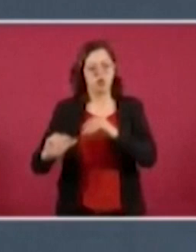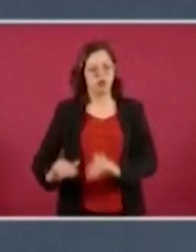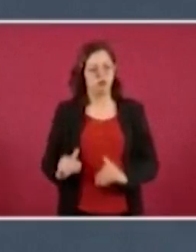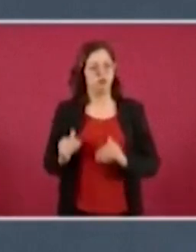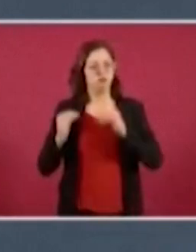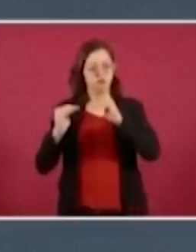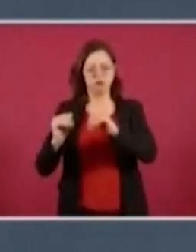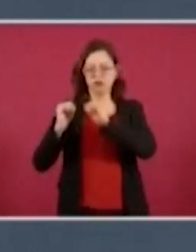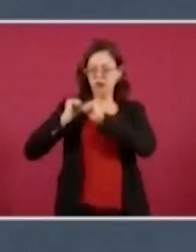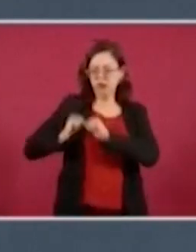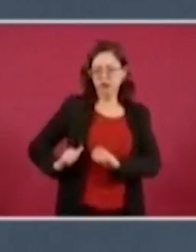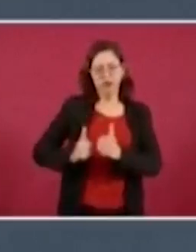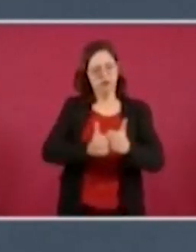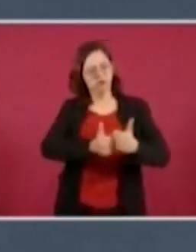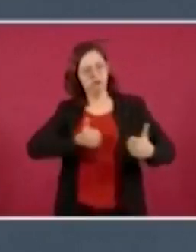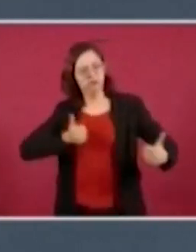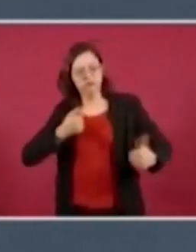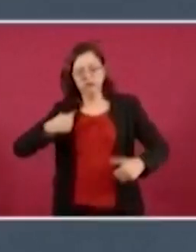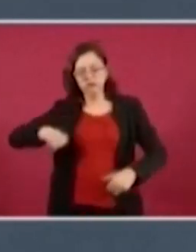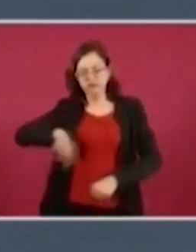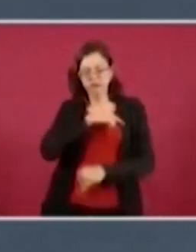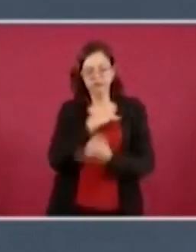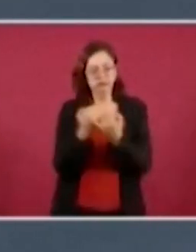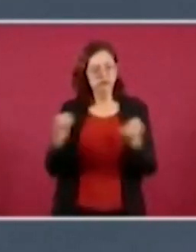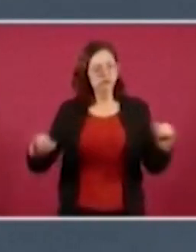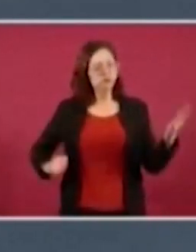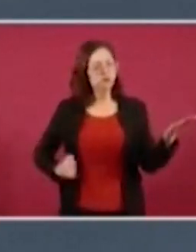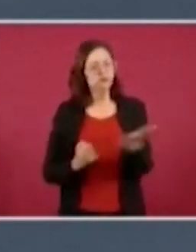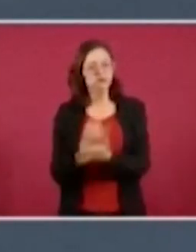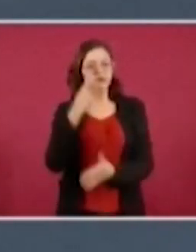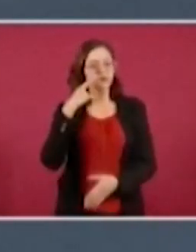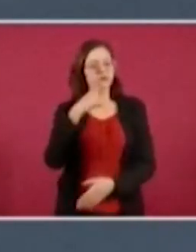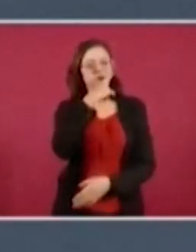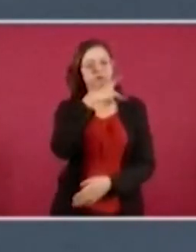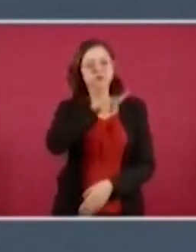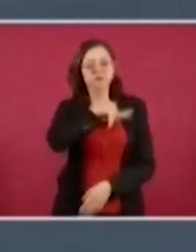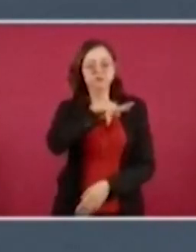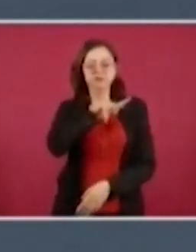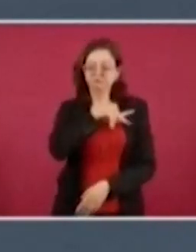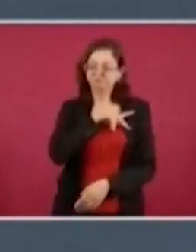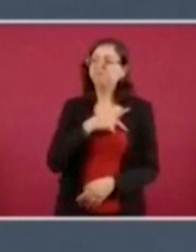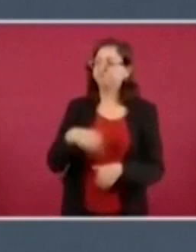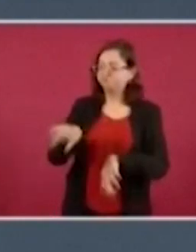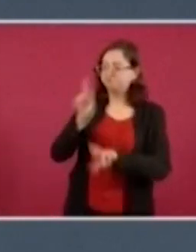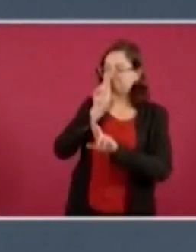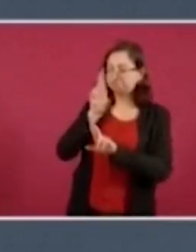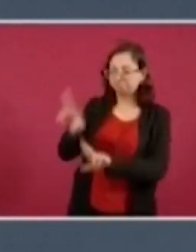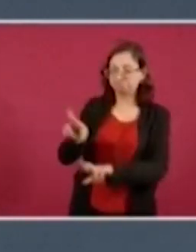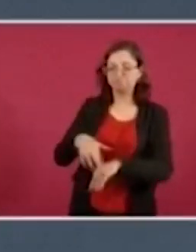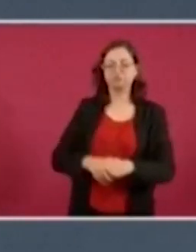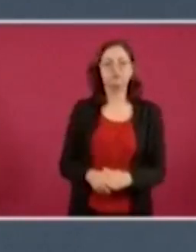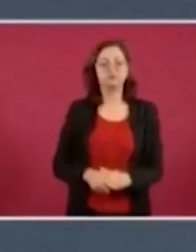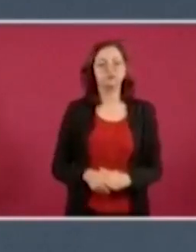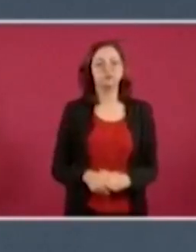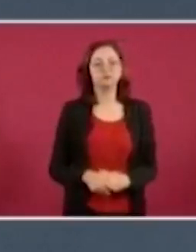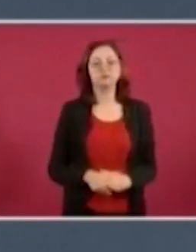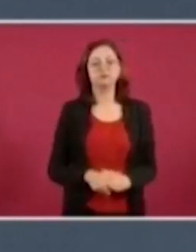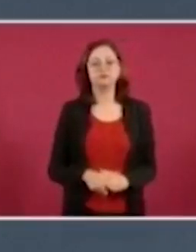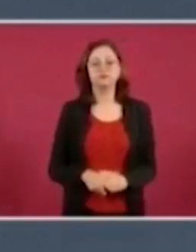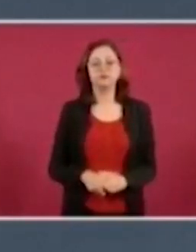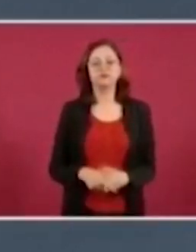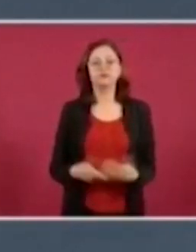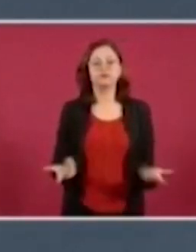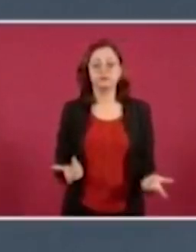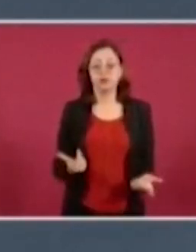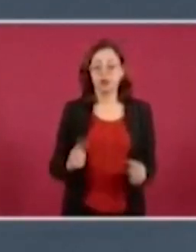verib. Bələdiyyə binasına 1 saata yaxın hücumlar törədilib. Şimal Coahuila əyalətinin hökuməti yerli təhlükəsizlik qüvvələrinin